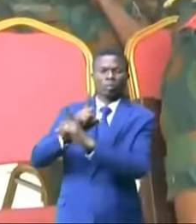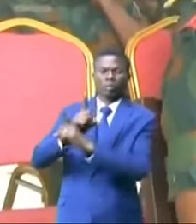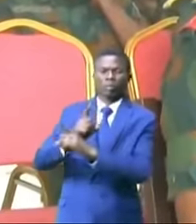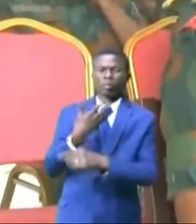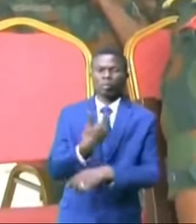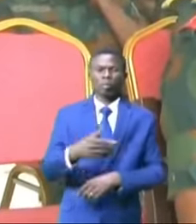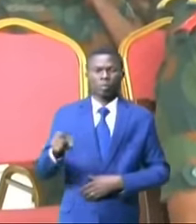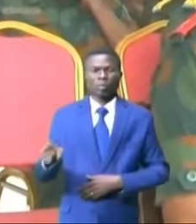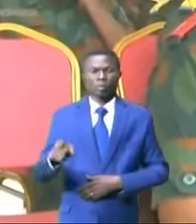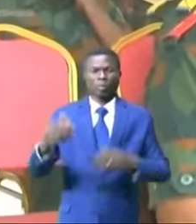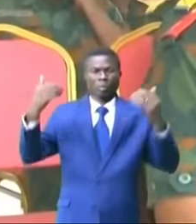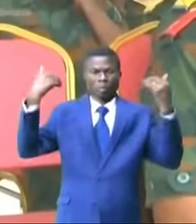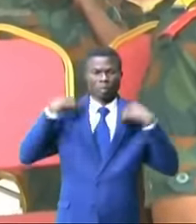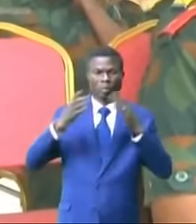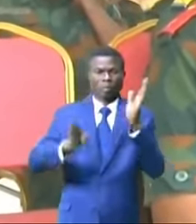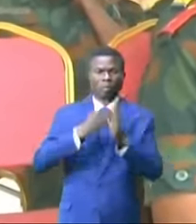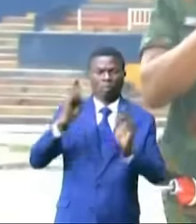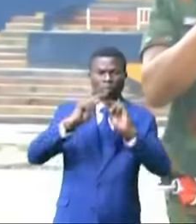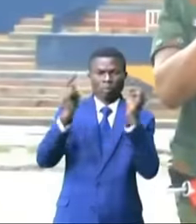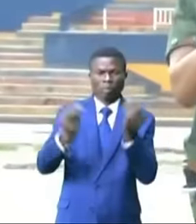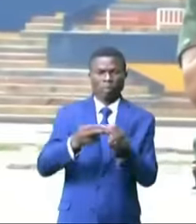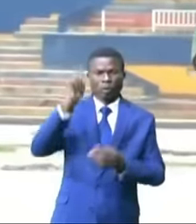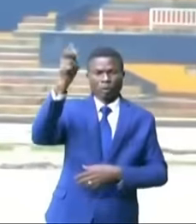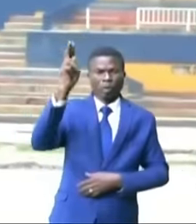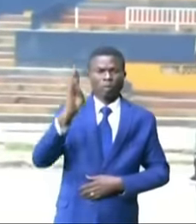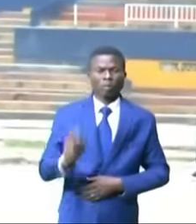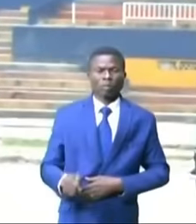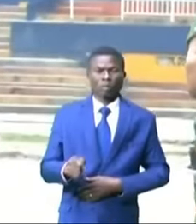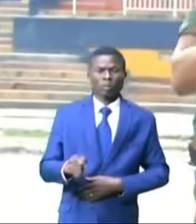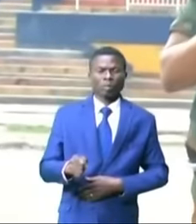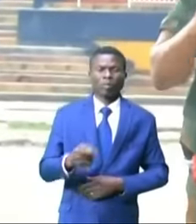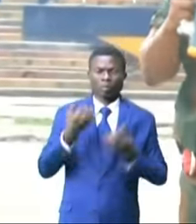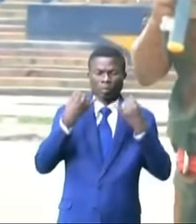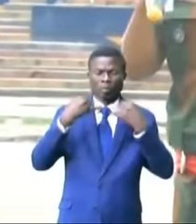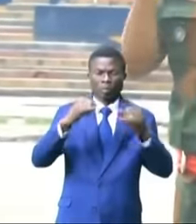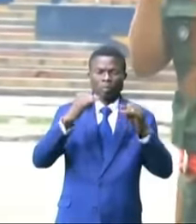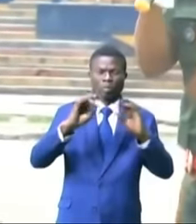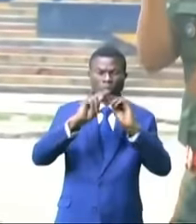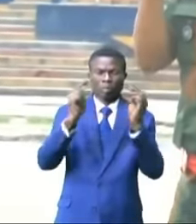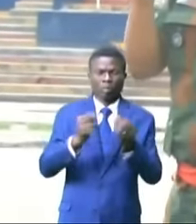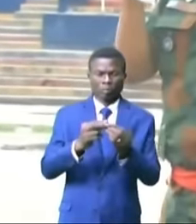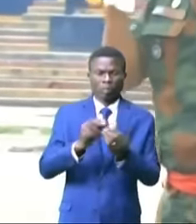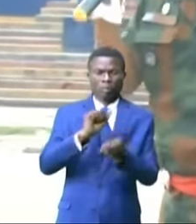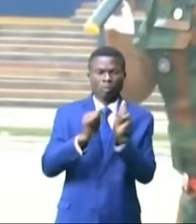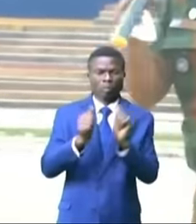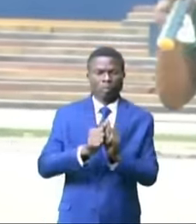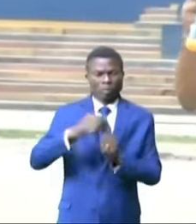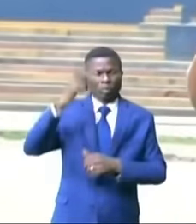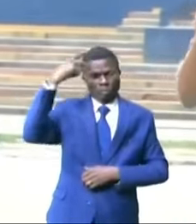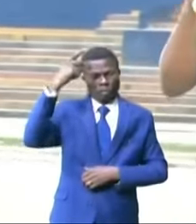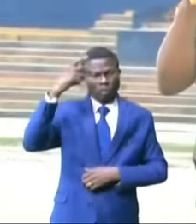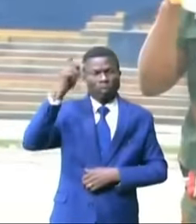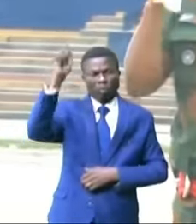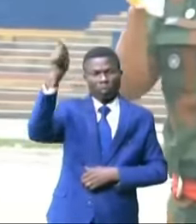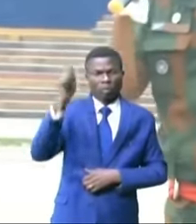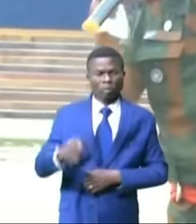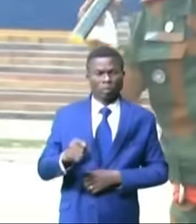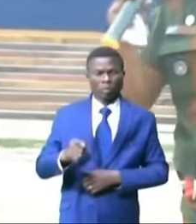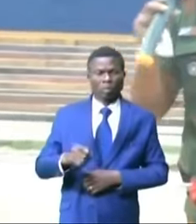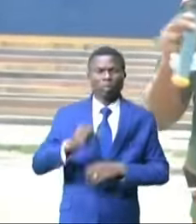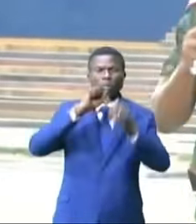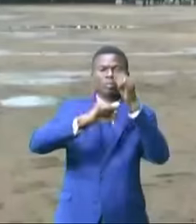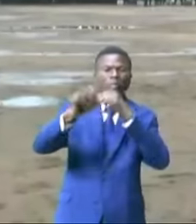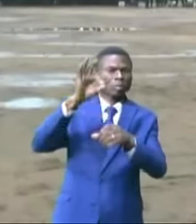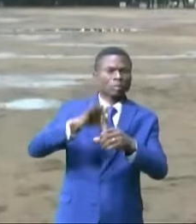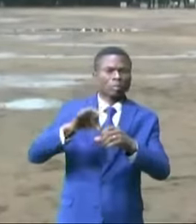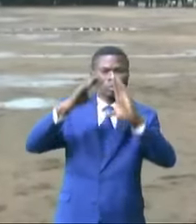biens. Le commandant de la 14e région militaire a rappelé aux troupes l'apolitisme du militaire, donc pas de campagne